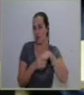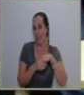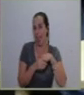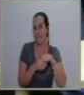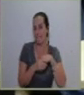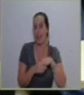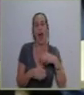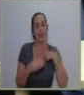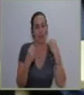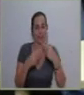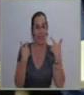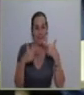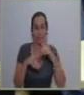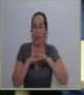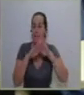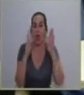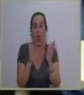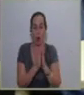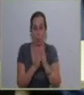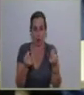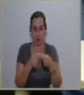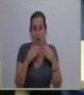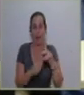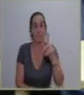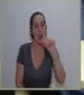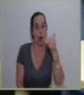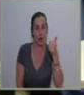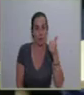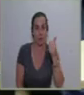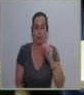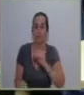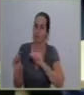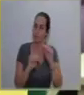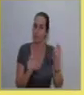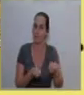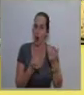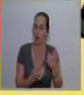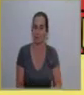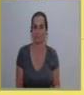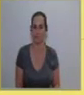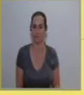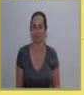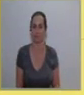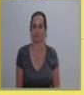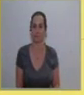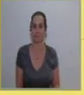אפילו להשתתף. אז אנחנו תכף נסביר את כל אודות הפינה, אבל קודם כל, מעברון בבקשה.